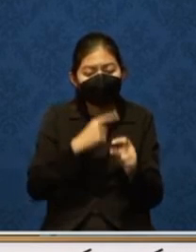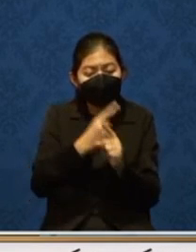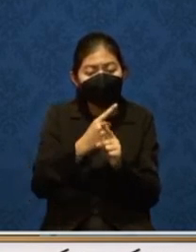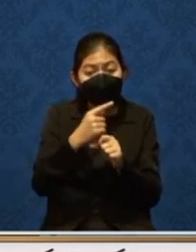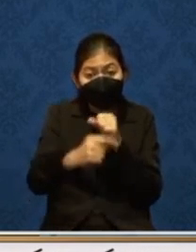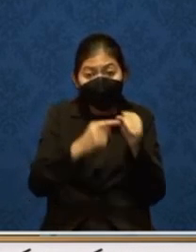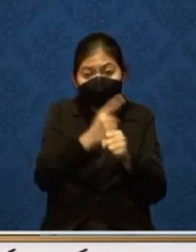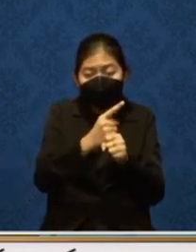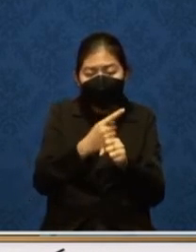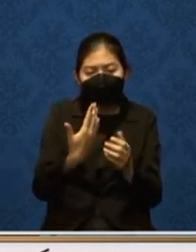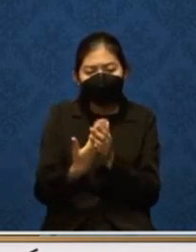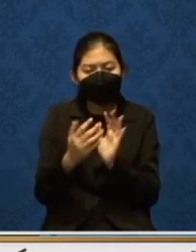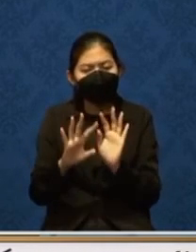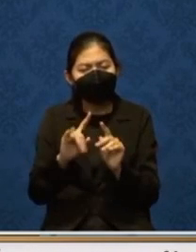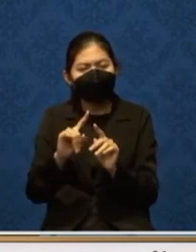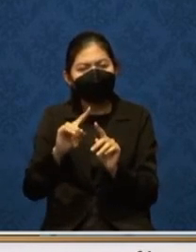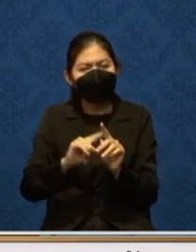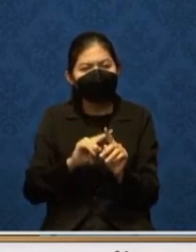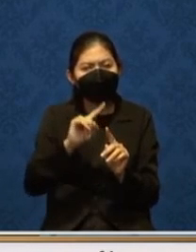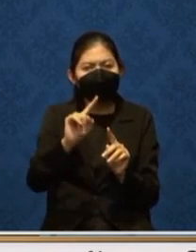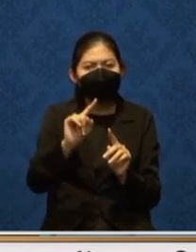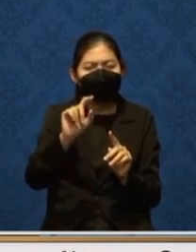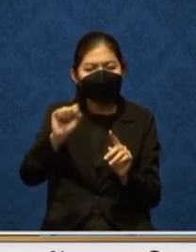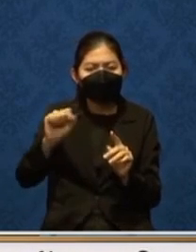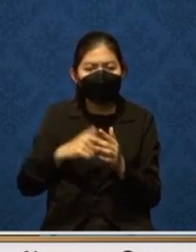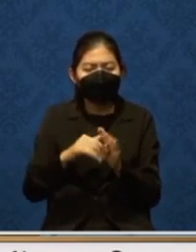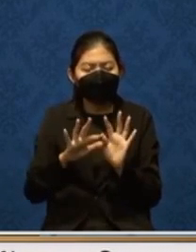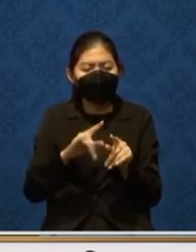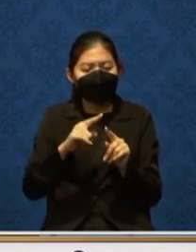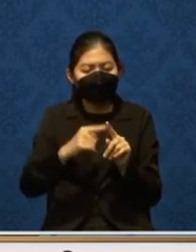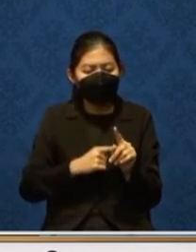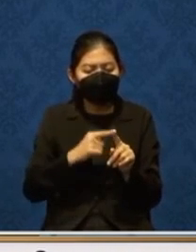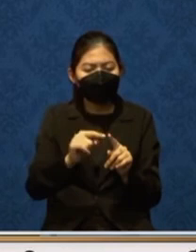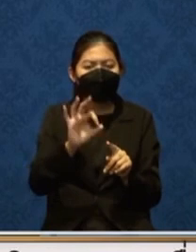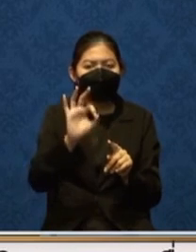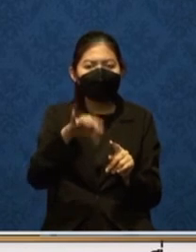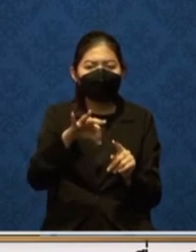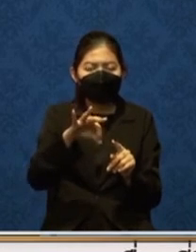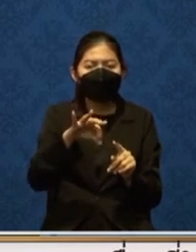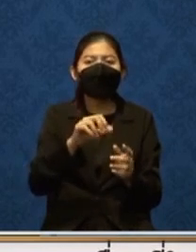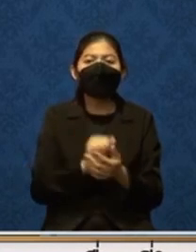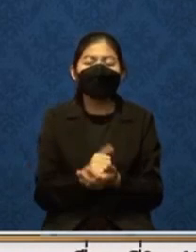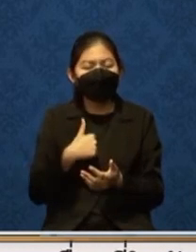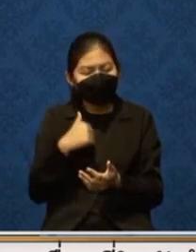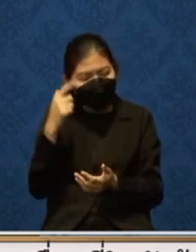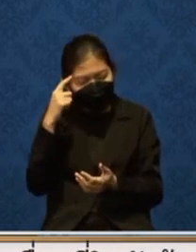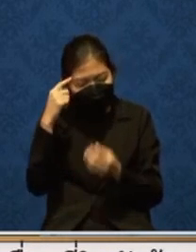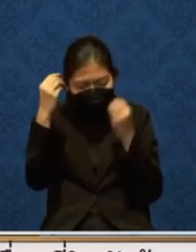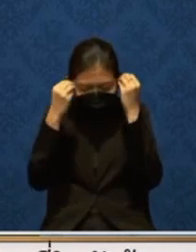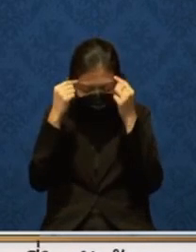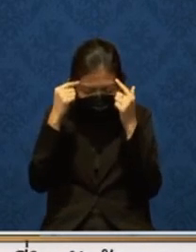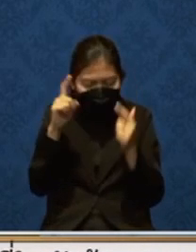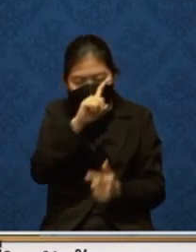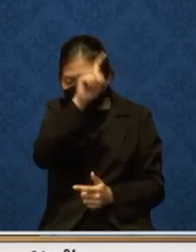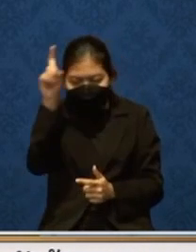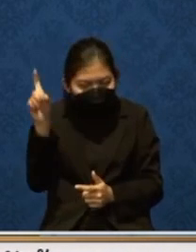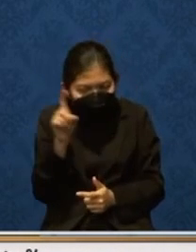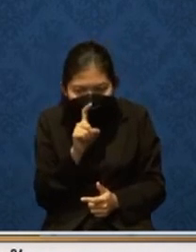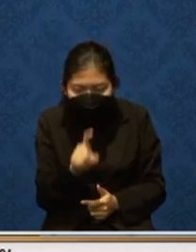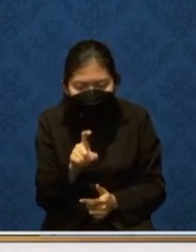นิดๆ ครับเดือนแลวปมาณ 9,000าทเทานั้นถึจงนี้ผมเกิดเคื่องหมายคำถามในหัวโตๆ ครั